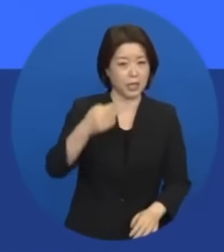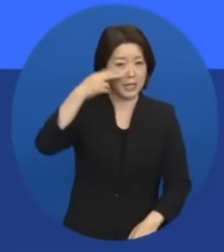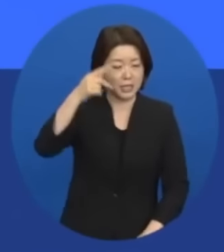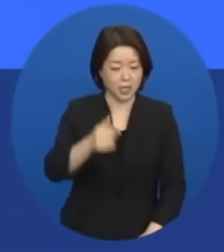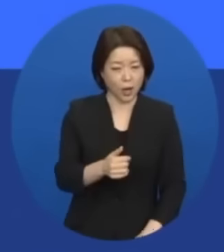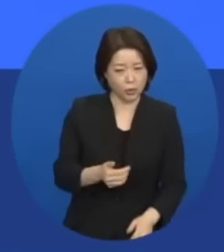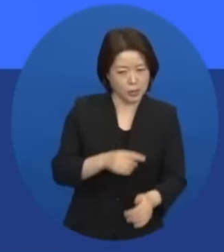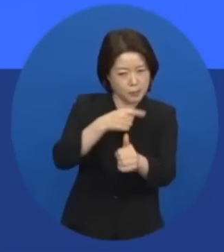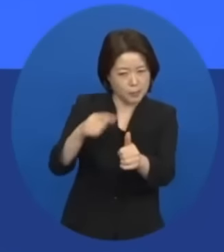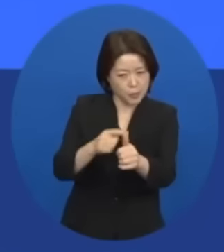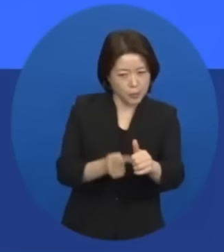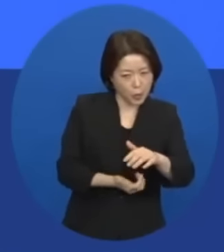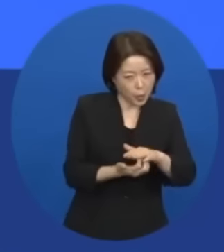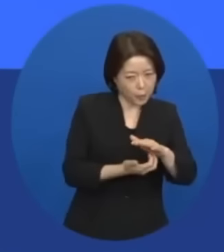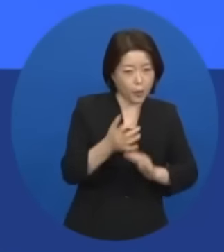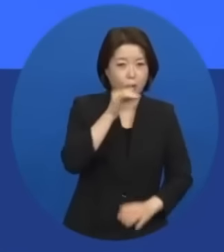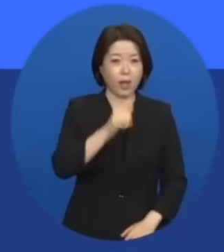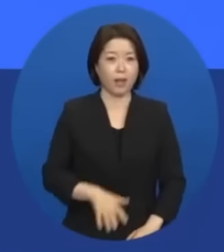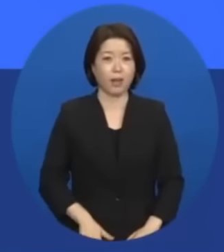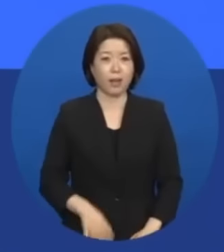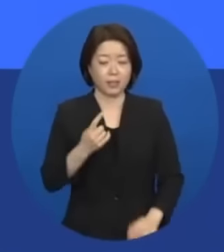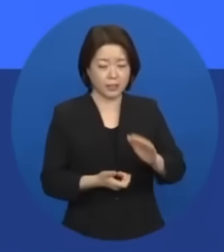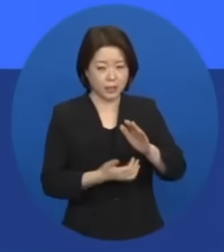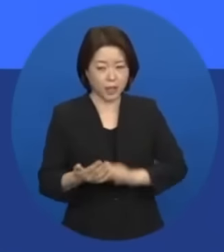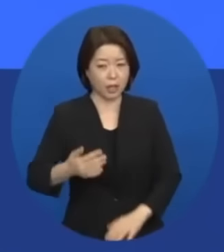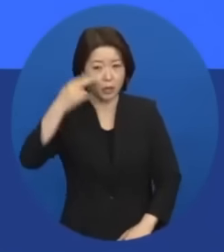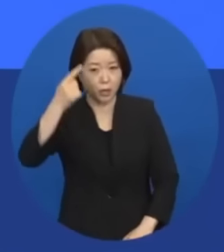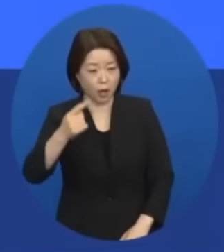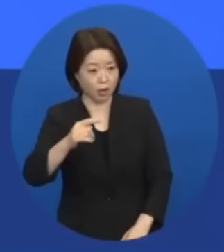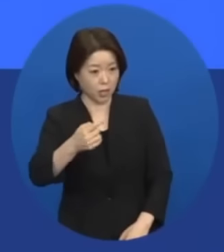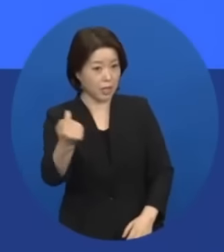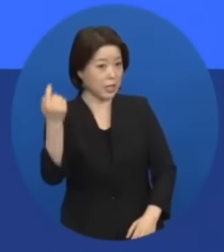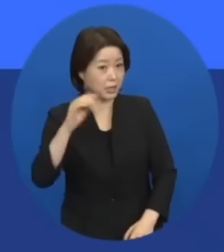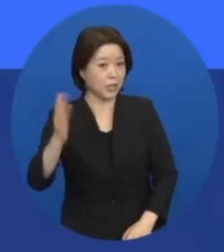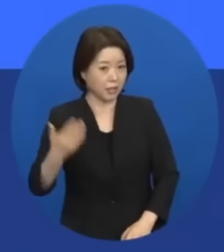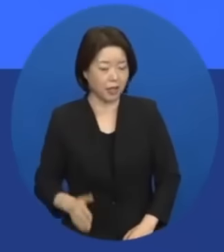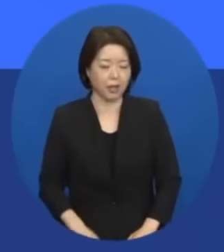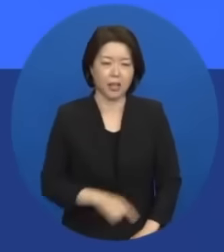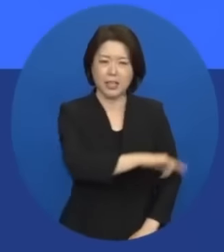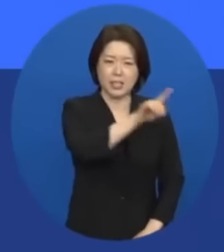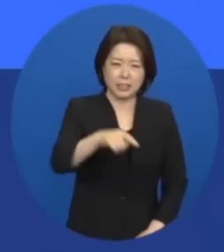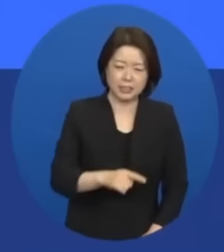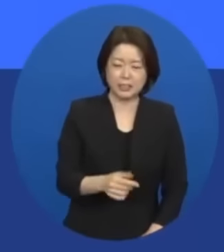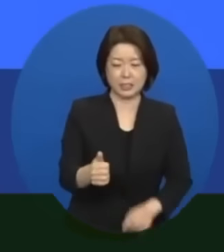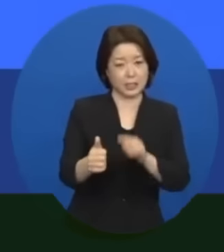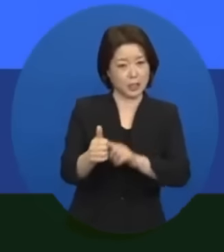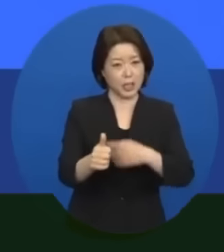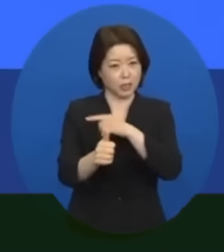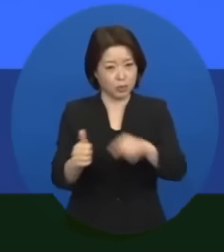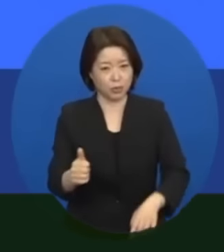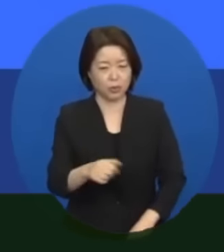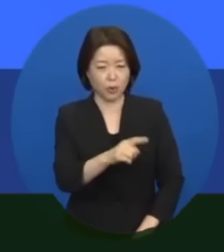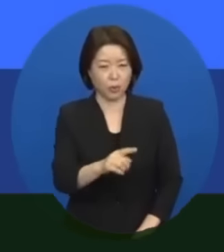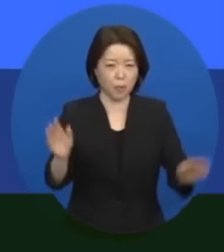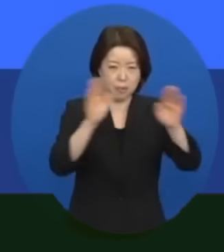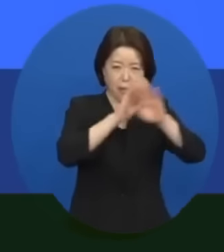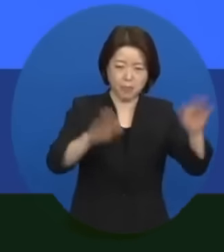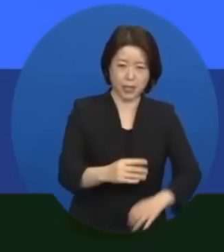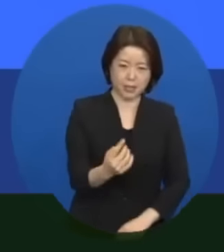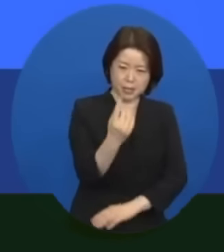모하니 그 개교가 사울에게 알려지니 그들이 그를 죽이려고 밤낮으로 성문까지 지킬 거늘 여러분